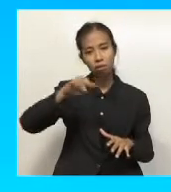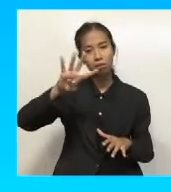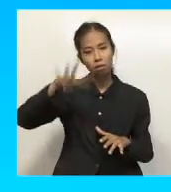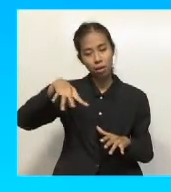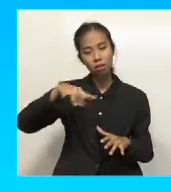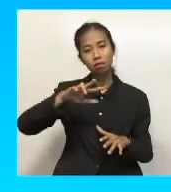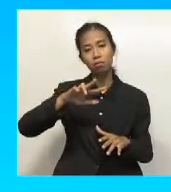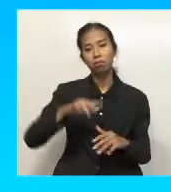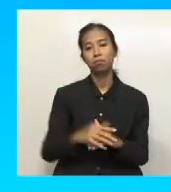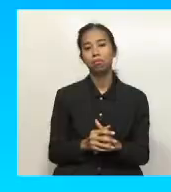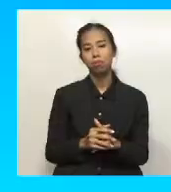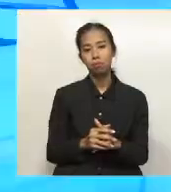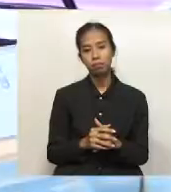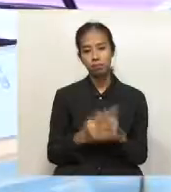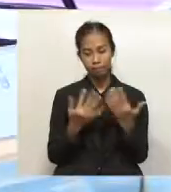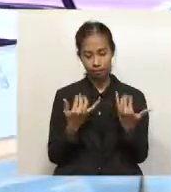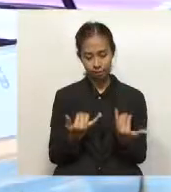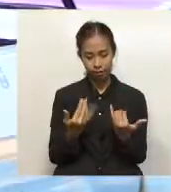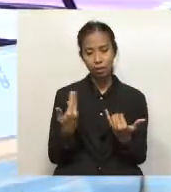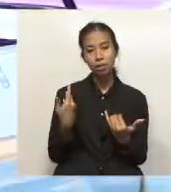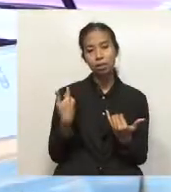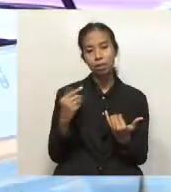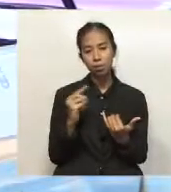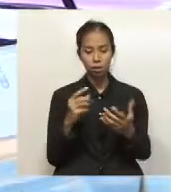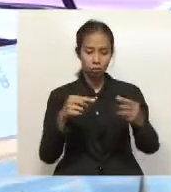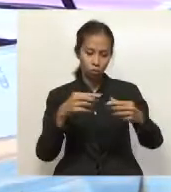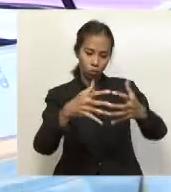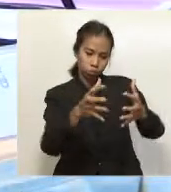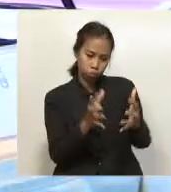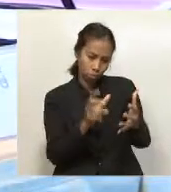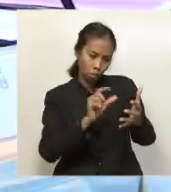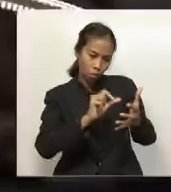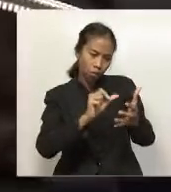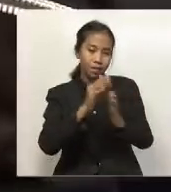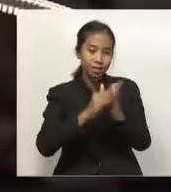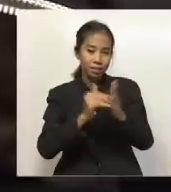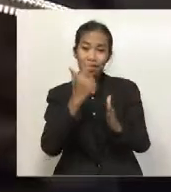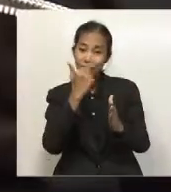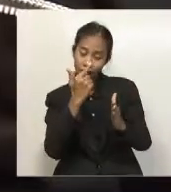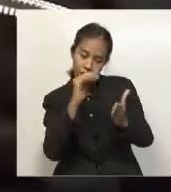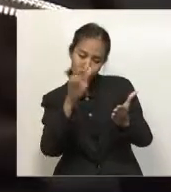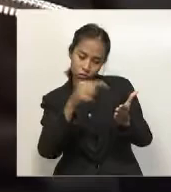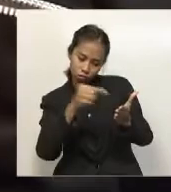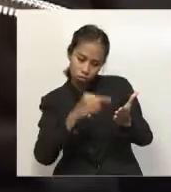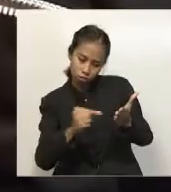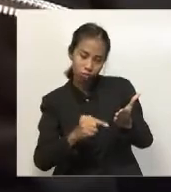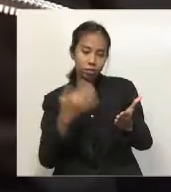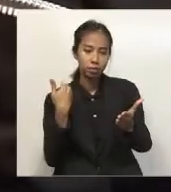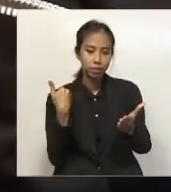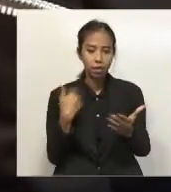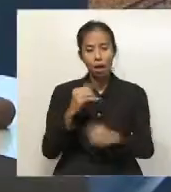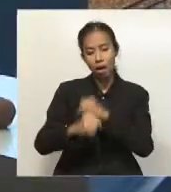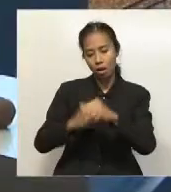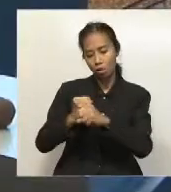ปีค่ะนอกจากนี้ก็มีภาชนะลายขูดขีดผสมการระบายสีแดง2รายการอายุรา